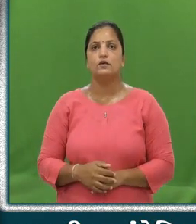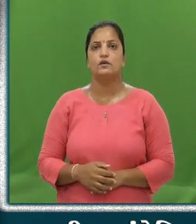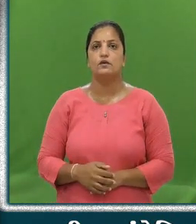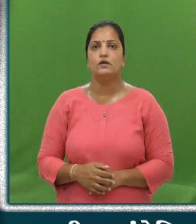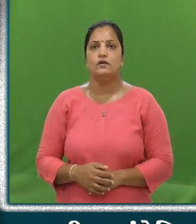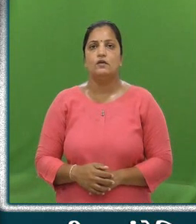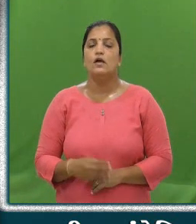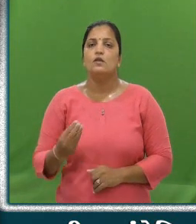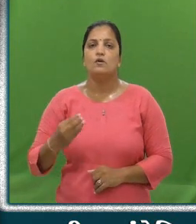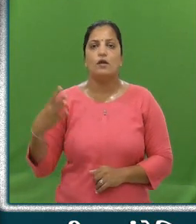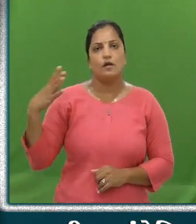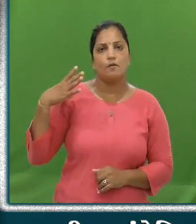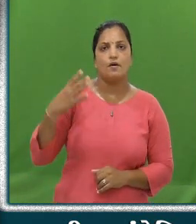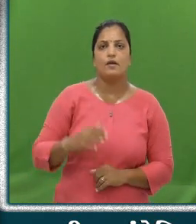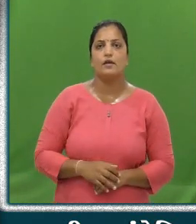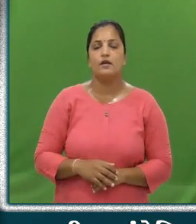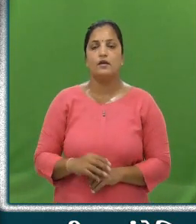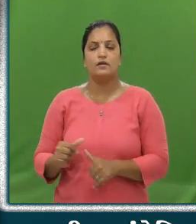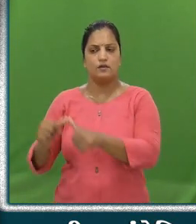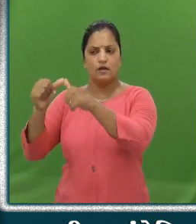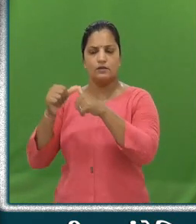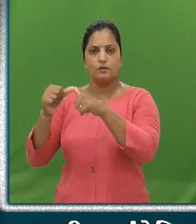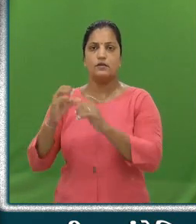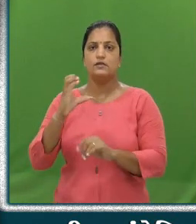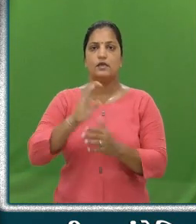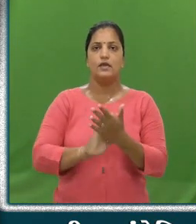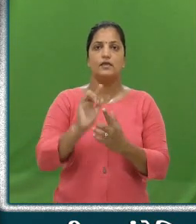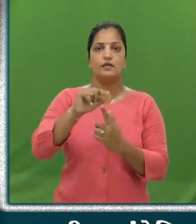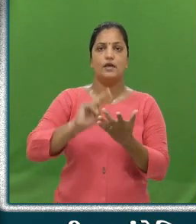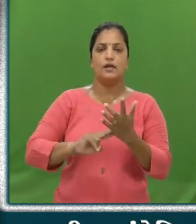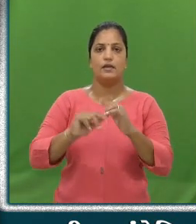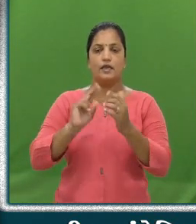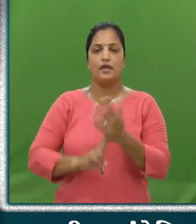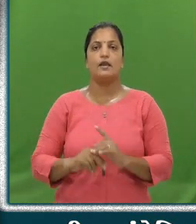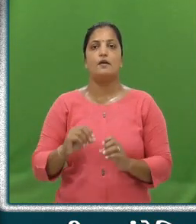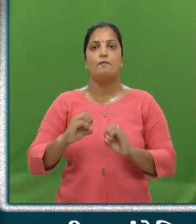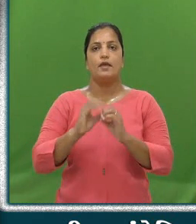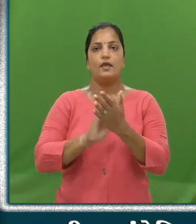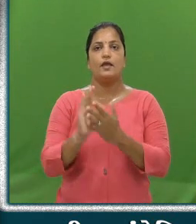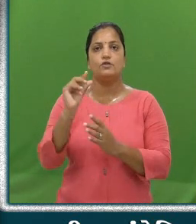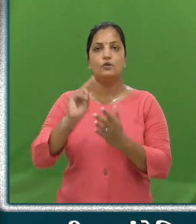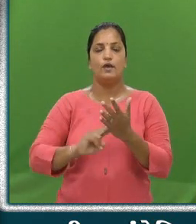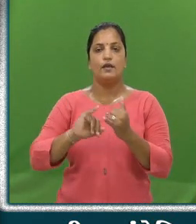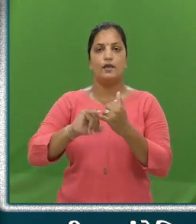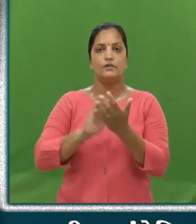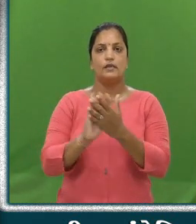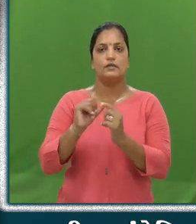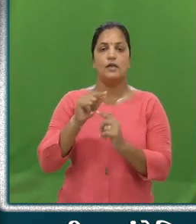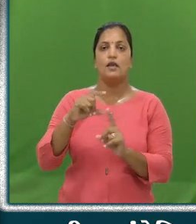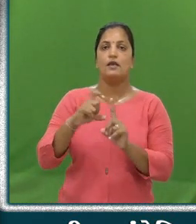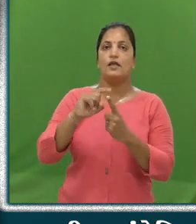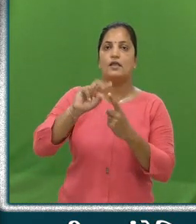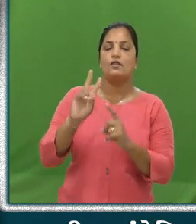જે જવાબ આપી રહેલા છે બરોબર ચિંતન ભાનુશાલી તેમજ દેવ પટેલ આ વિદ્યાર્થીઓ જેના જવાબ આપી દીધા છે